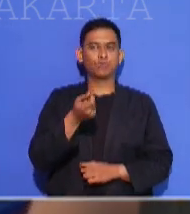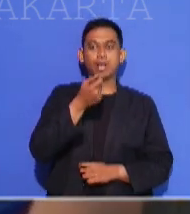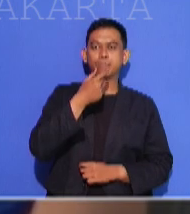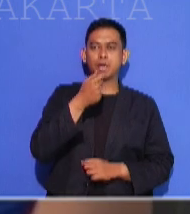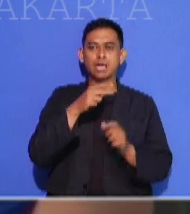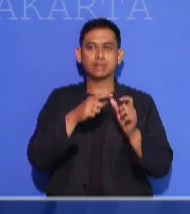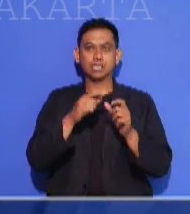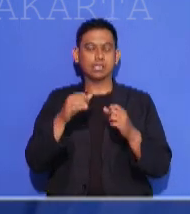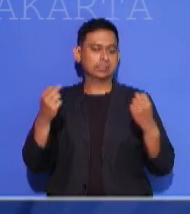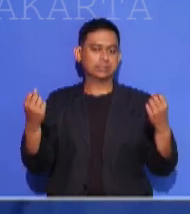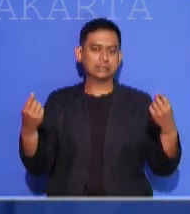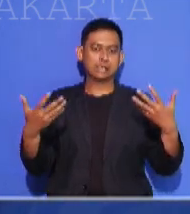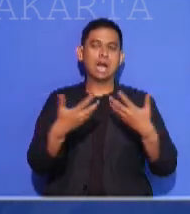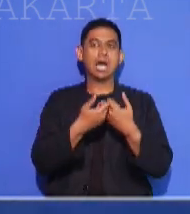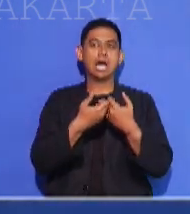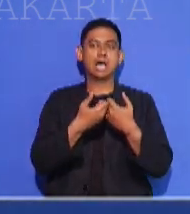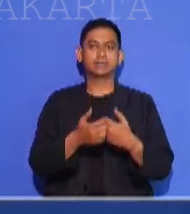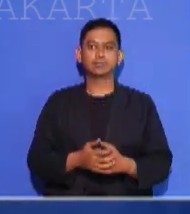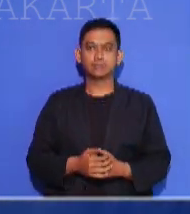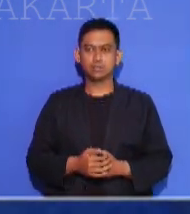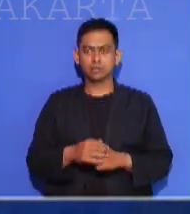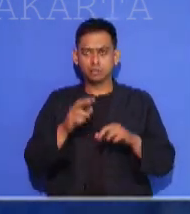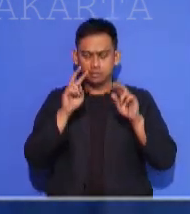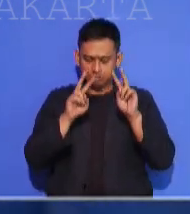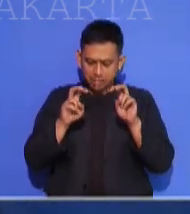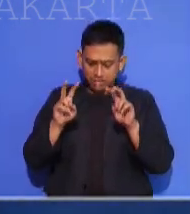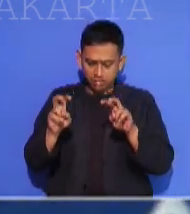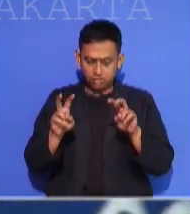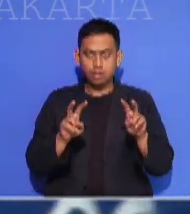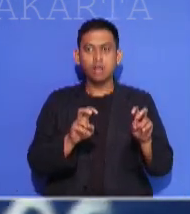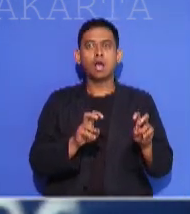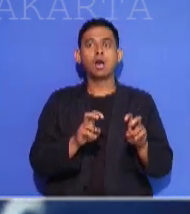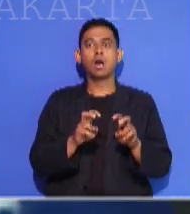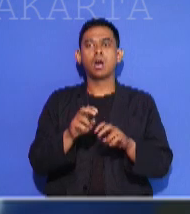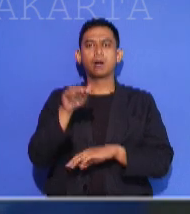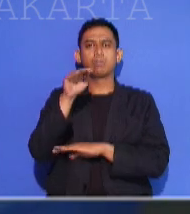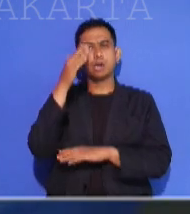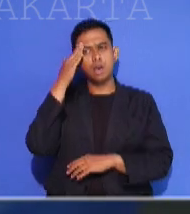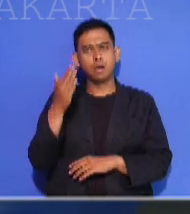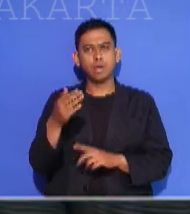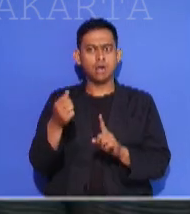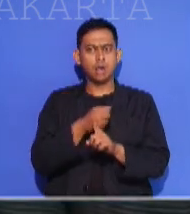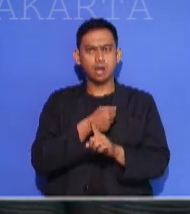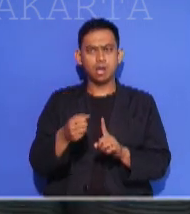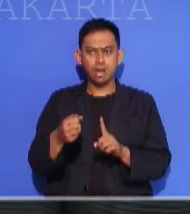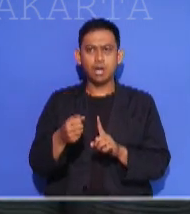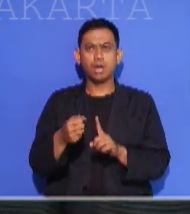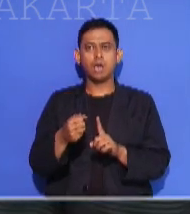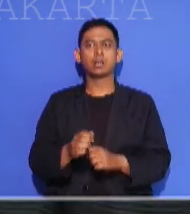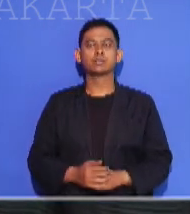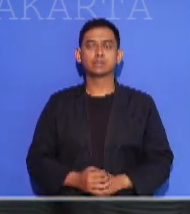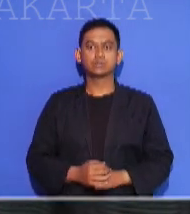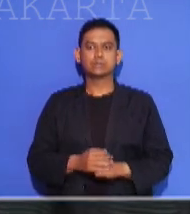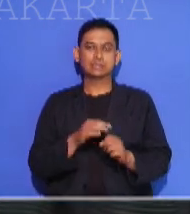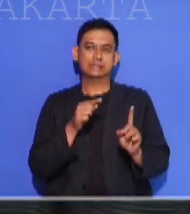tersebut. Polisi telah melakukan penyidikan peran masing-masing pelaku dalam aksi penganiayaan terhadap korban. Sebagaimana